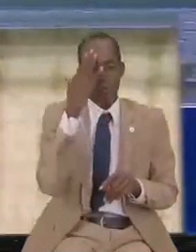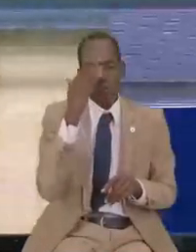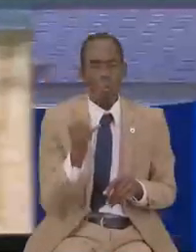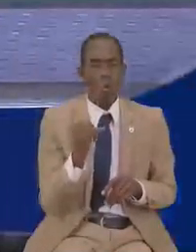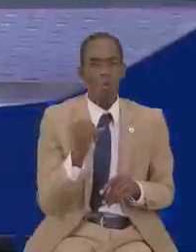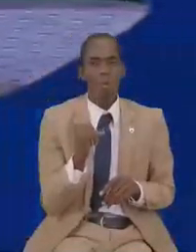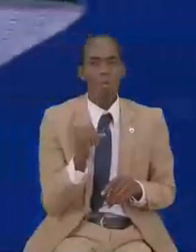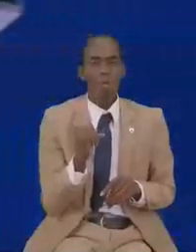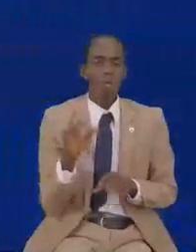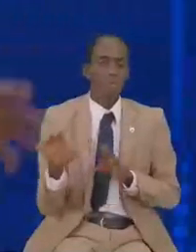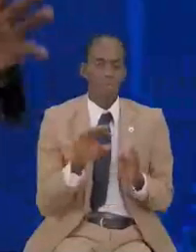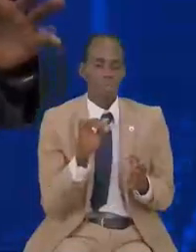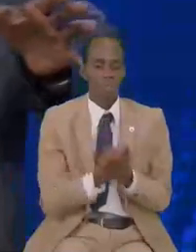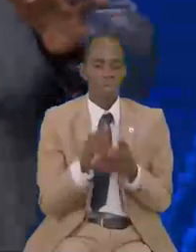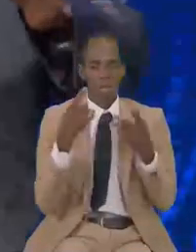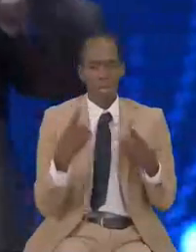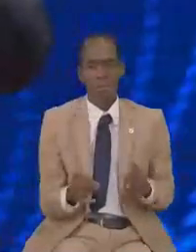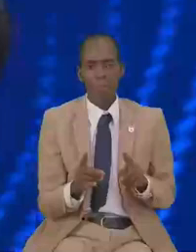pourquoi cela est-il arrivé?